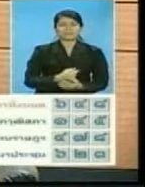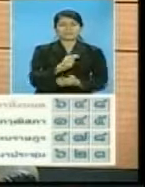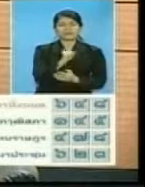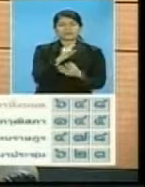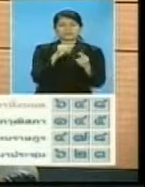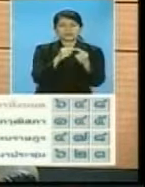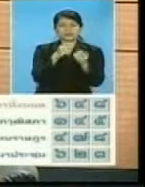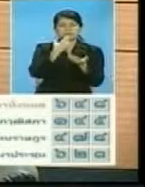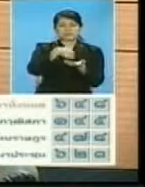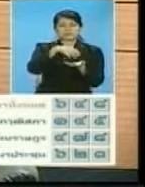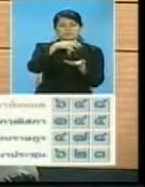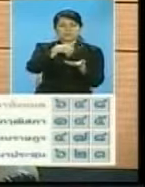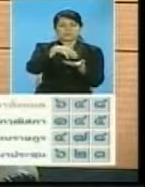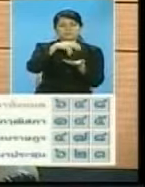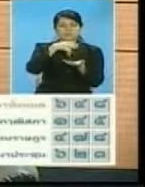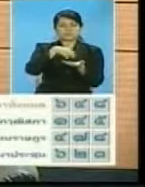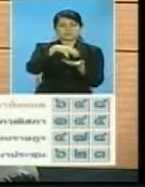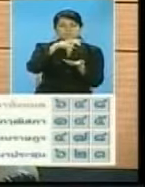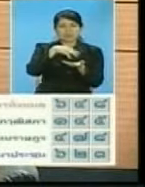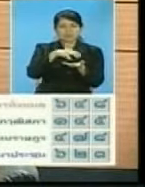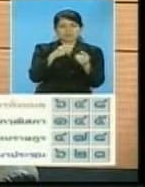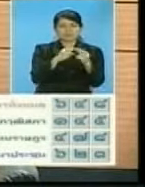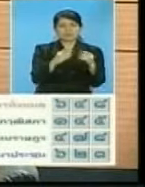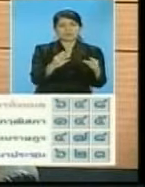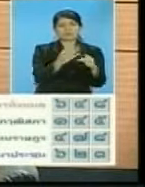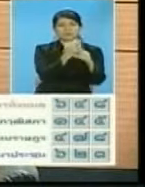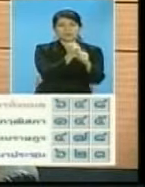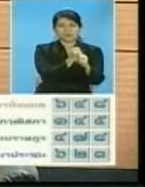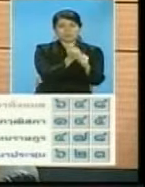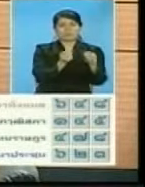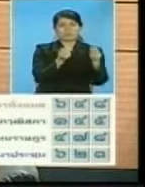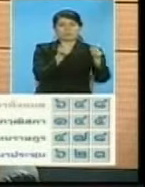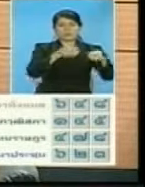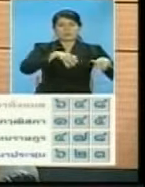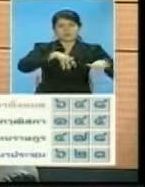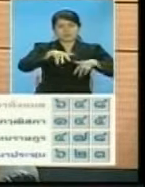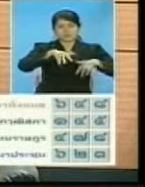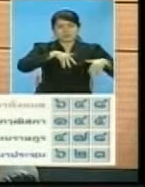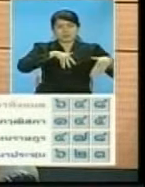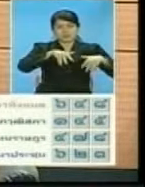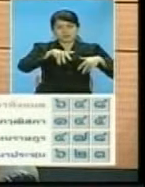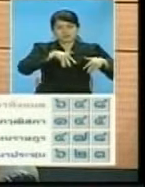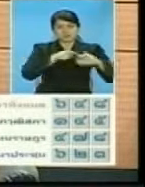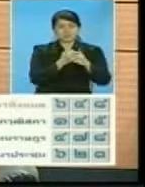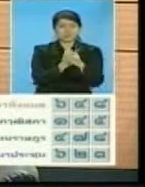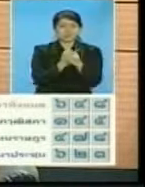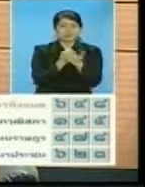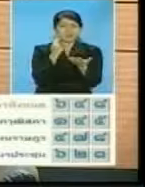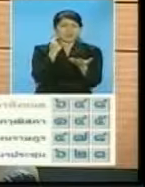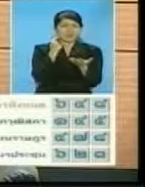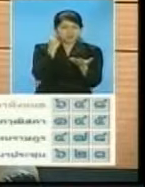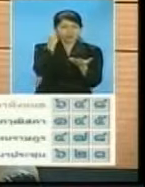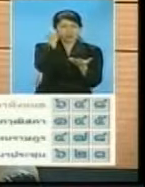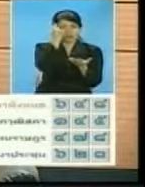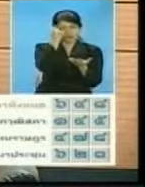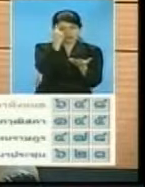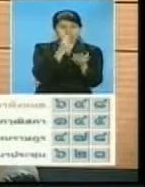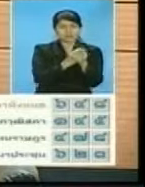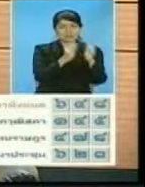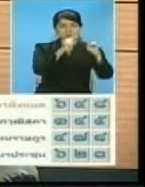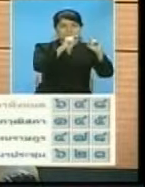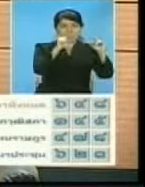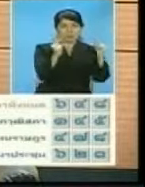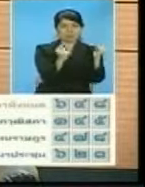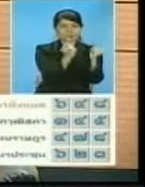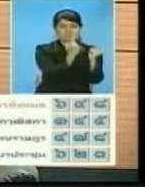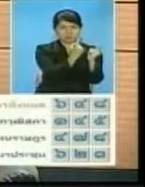โดยคร่าวๆพอเข้าใจสำหรับท่านผู้ฟังและท่านผู้ชมที่อยู่ทางบ้านอย่างเช่นวงเล็บ1ก็คือคนที่ติ